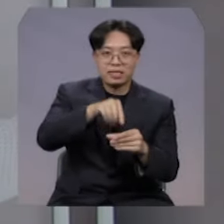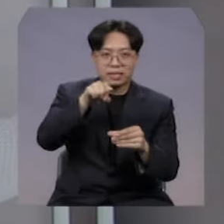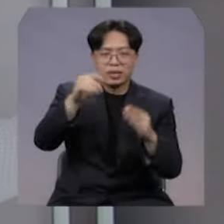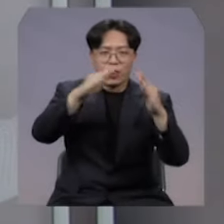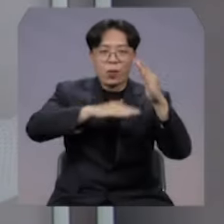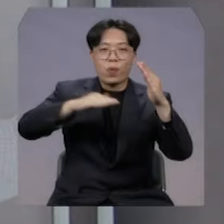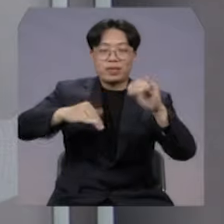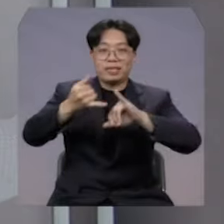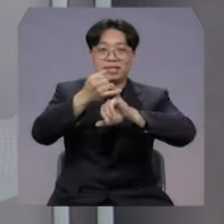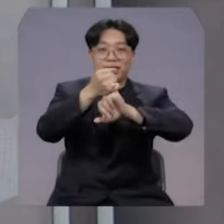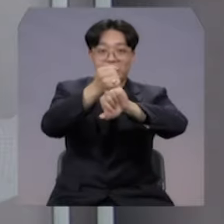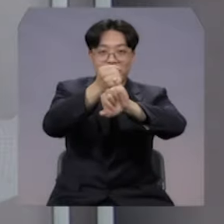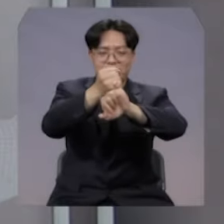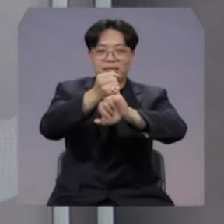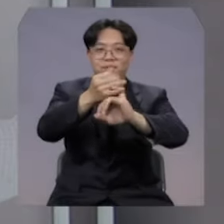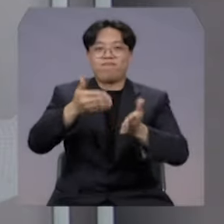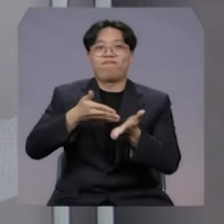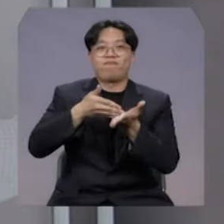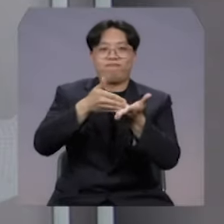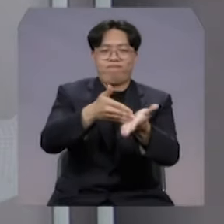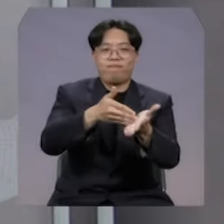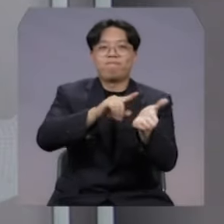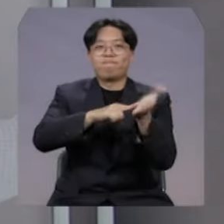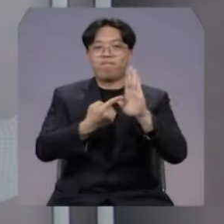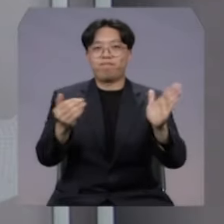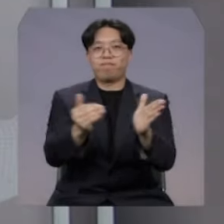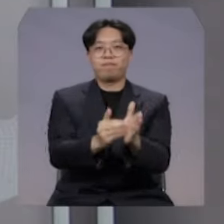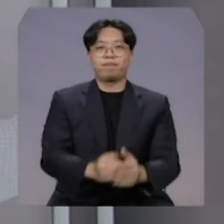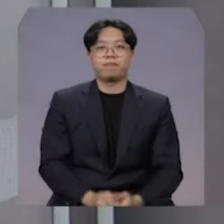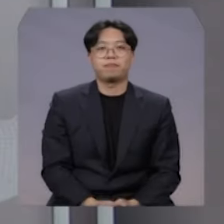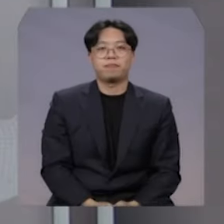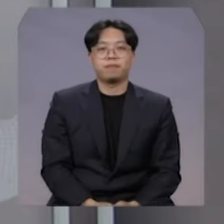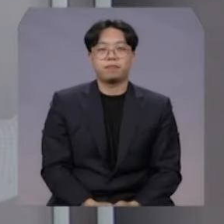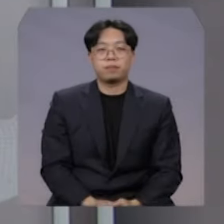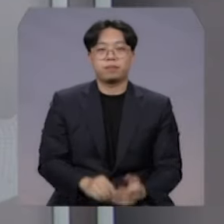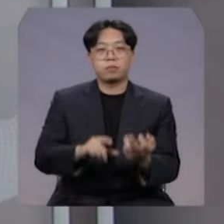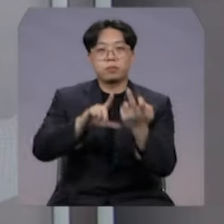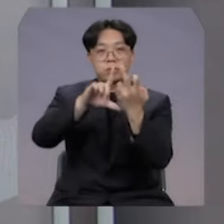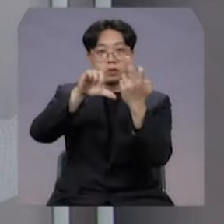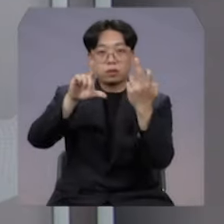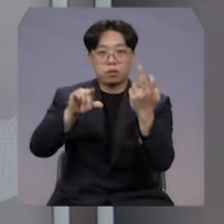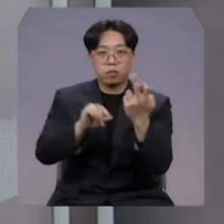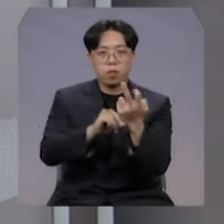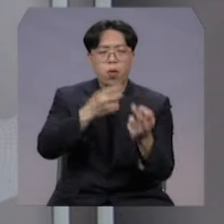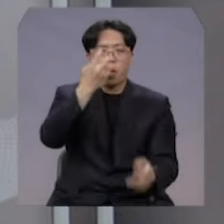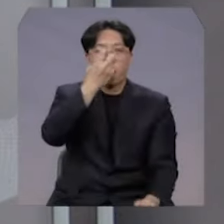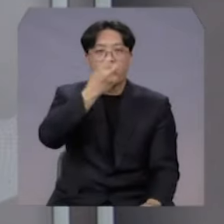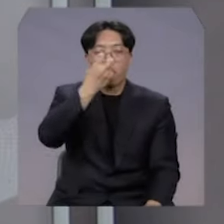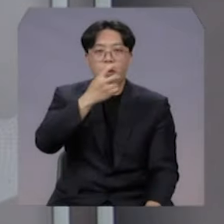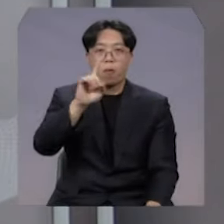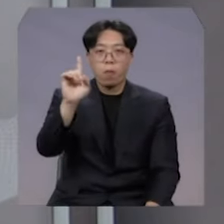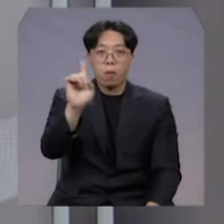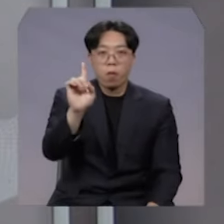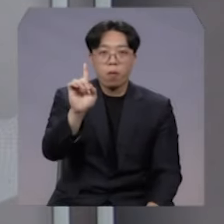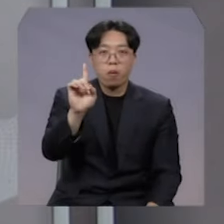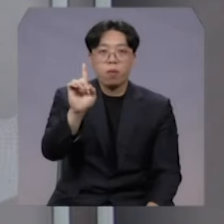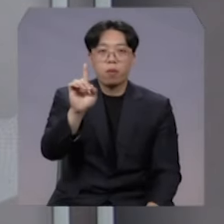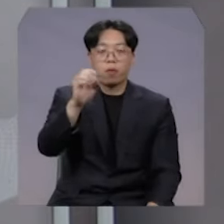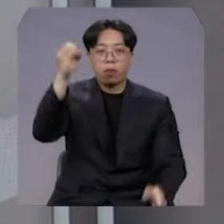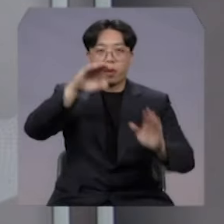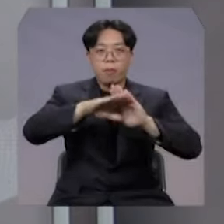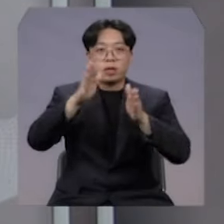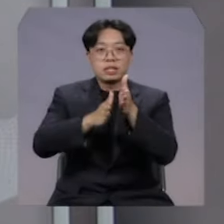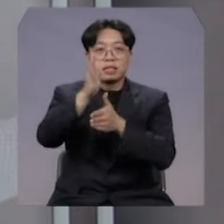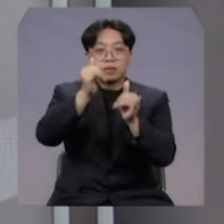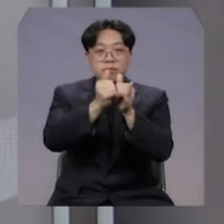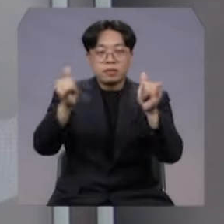공약을 1호 공약으로 제시했습니다. 지난 12월 문화일보 여론조사에 의하면 광명시민